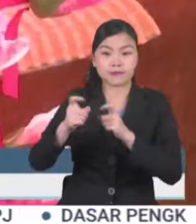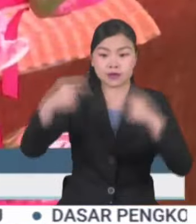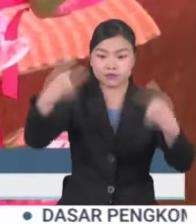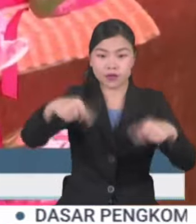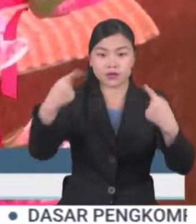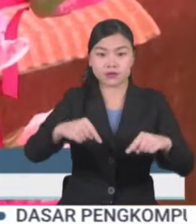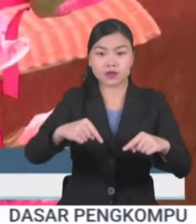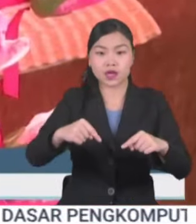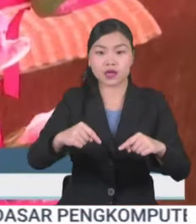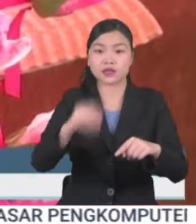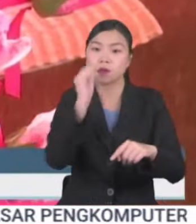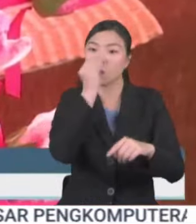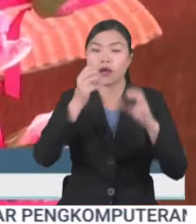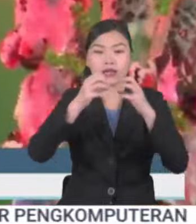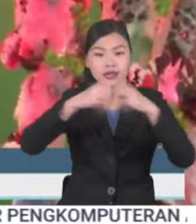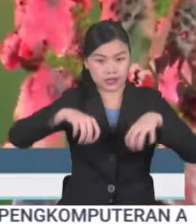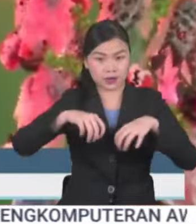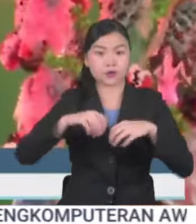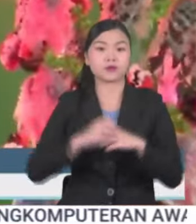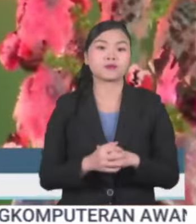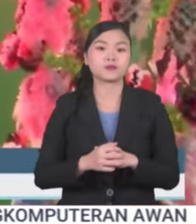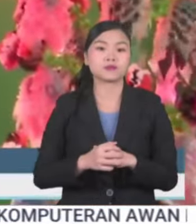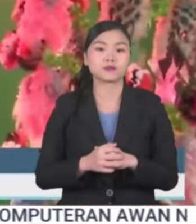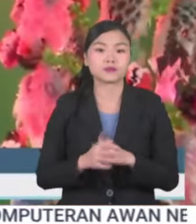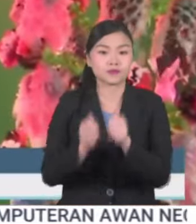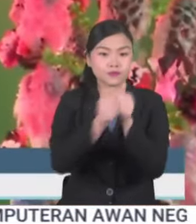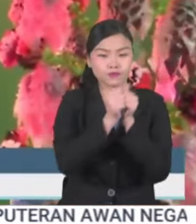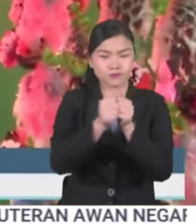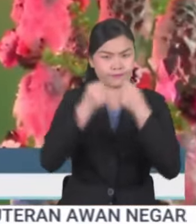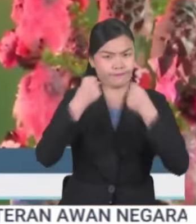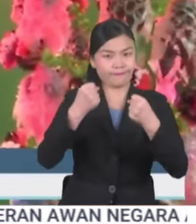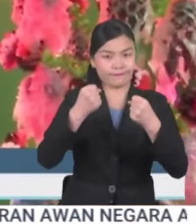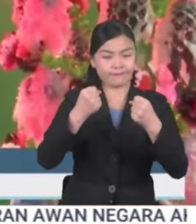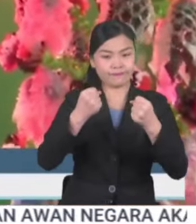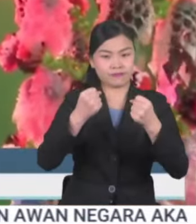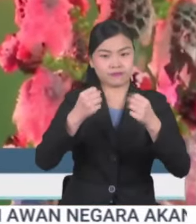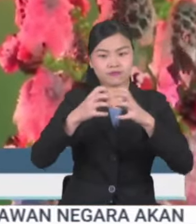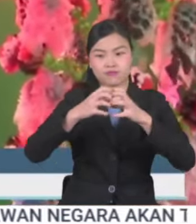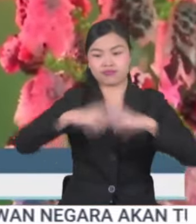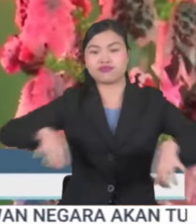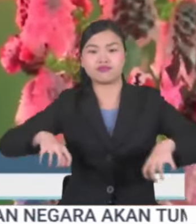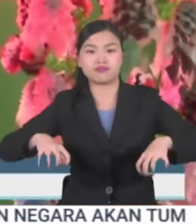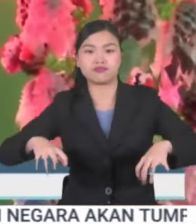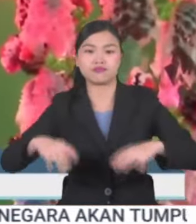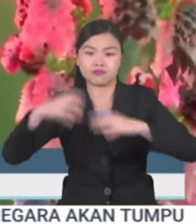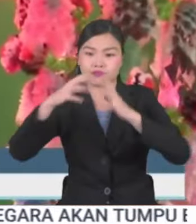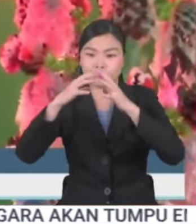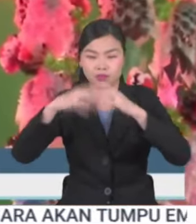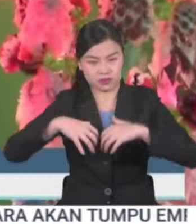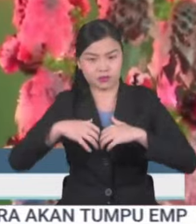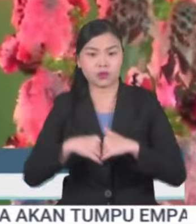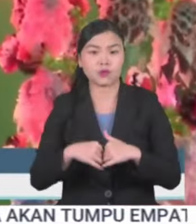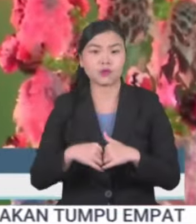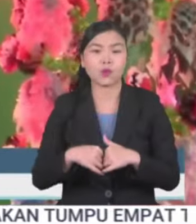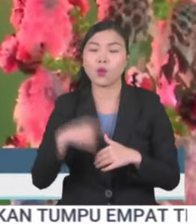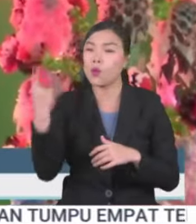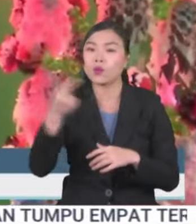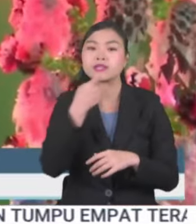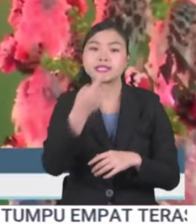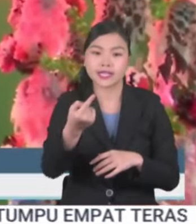bunga telur serta azan kanak-kanak bersatu kita teguh bercerai kita roboh itulah pepatah yang sering